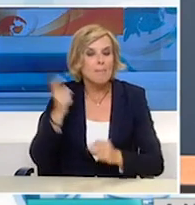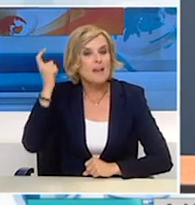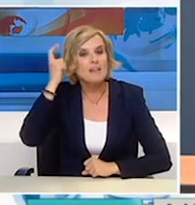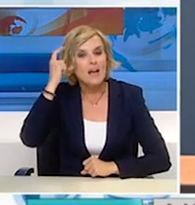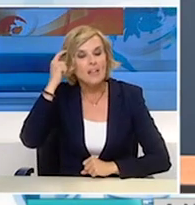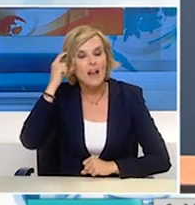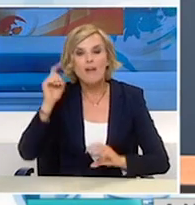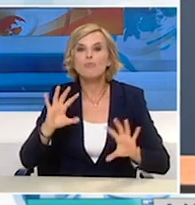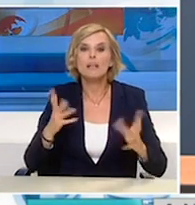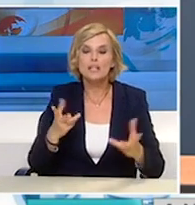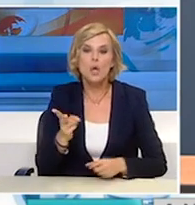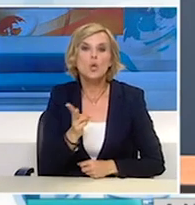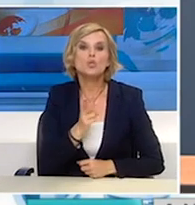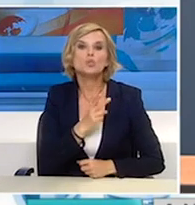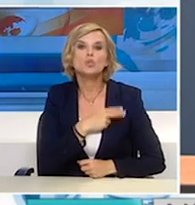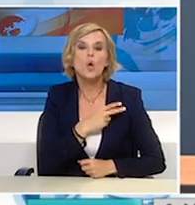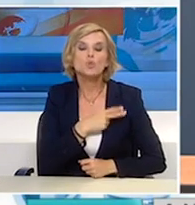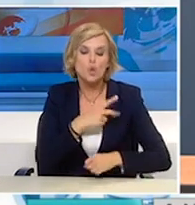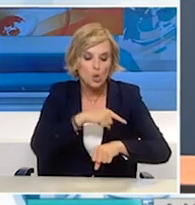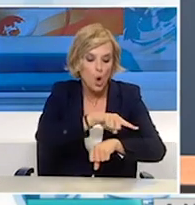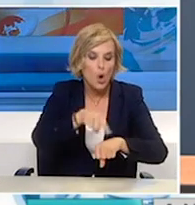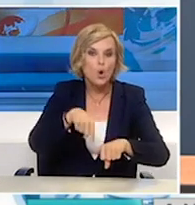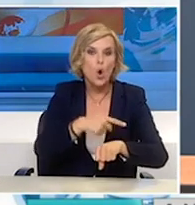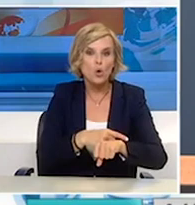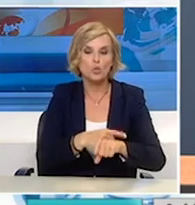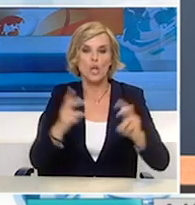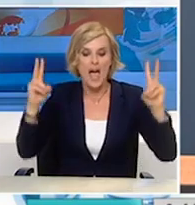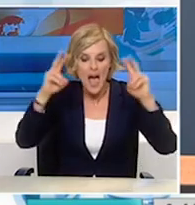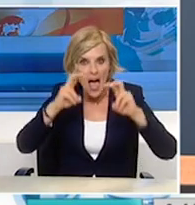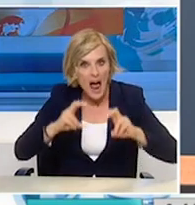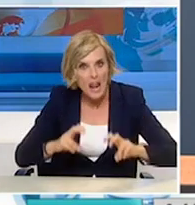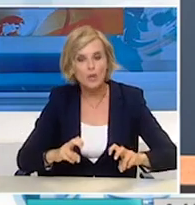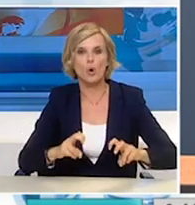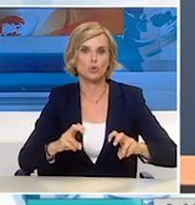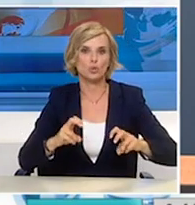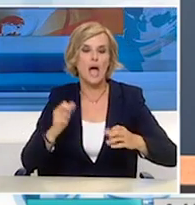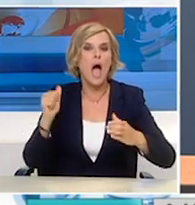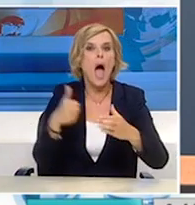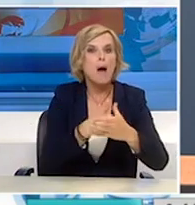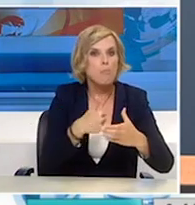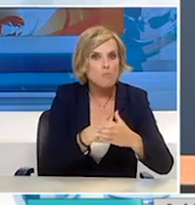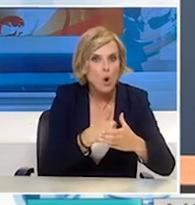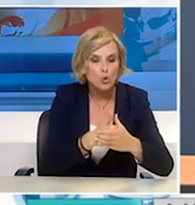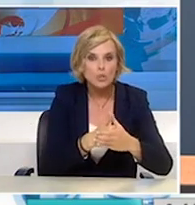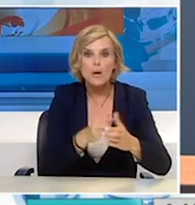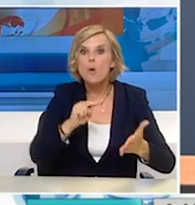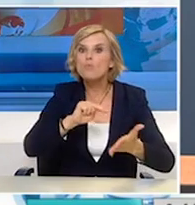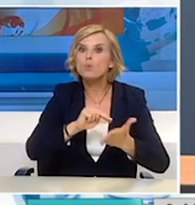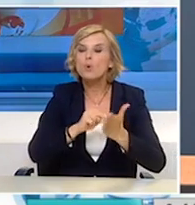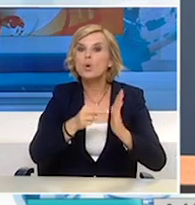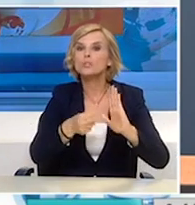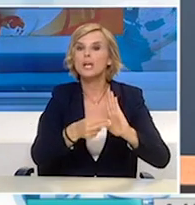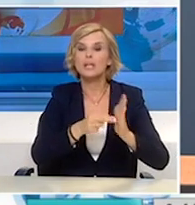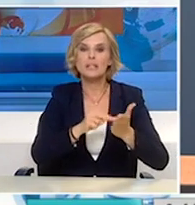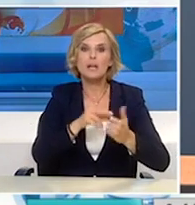το δυνατόν, ώστε το τρίπτυχο για το οποίο μιλάμε όλο αυτόν τον καιρό, του ελέγχου, της συχνηλάτησης, της απομόνωσης, να τηρείται προσεκτικά όπως σε όλους τους